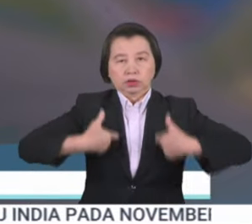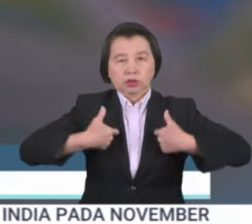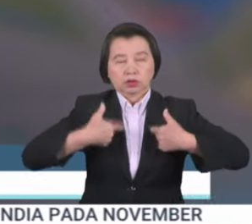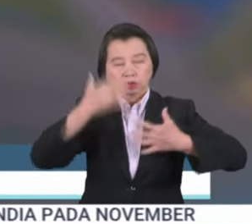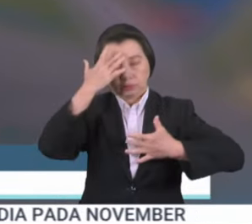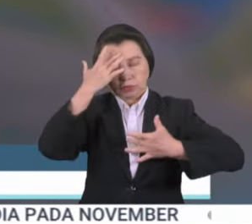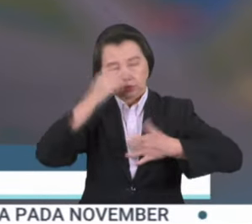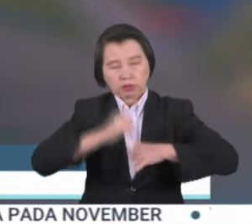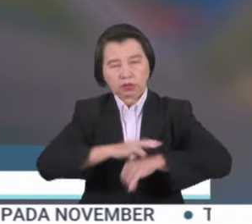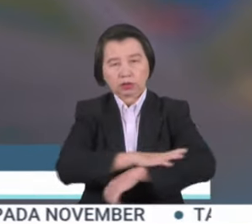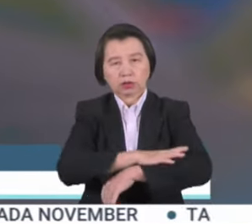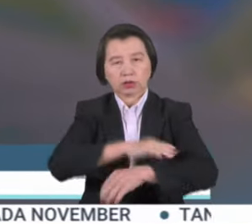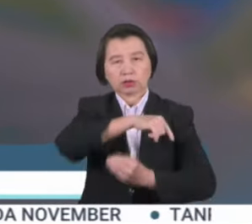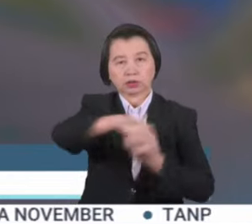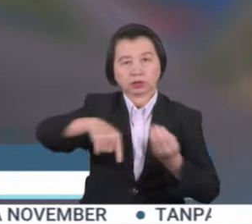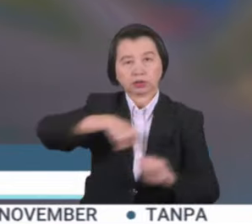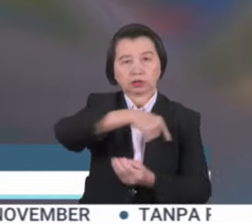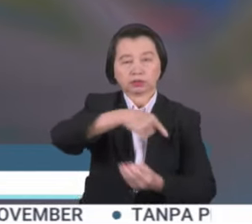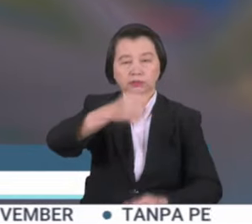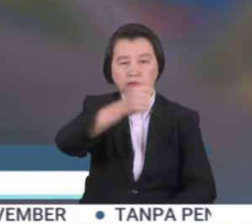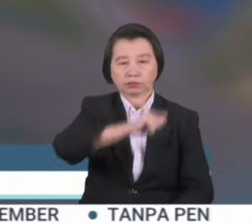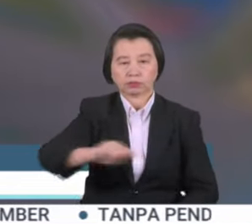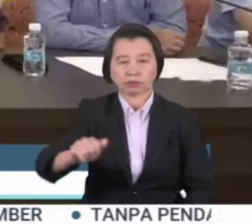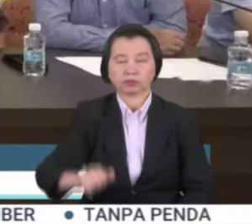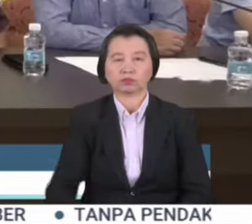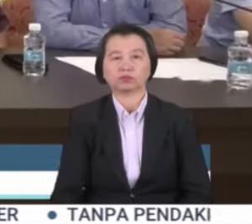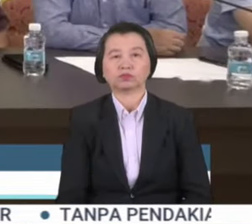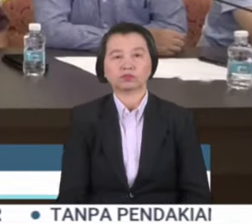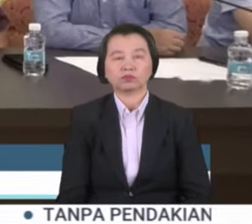pesakit kanser di rantau Asia.